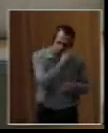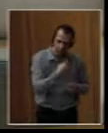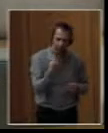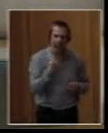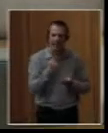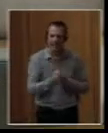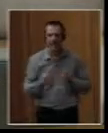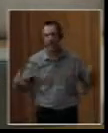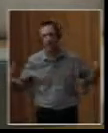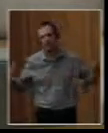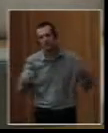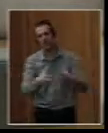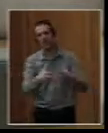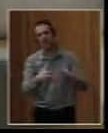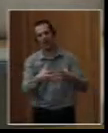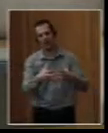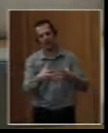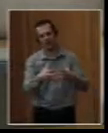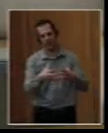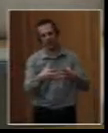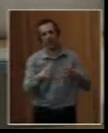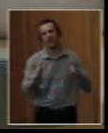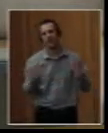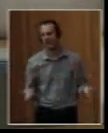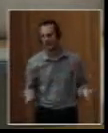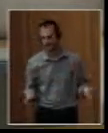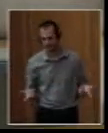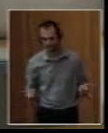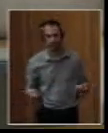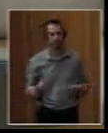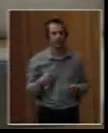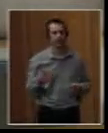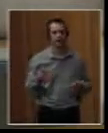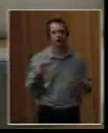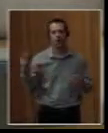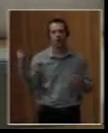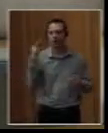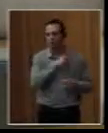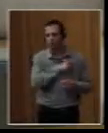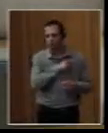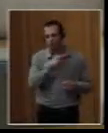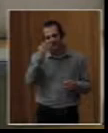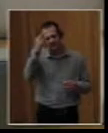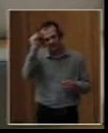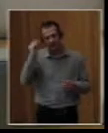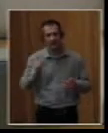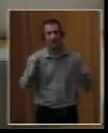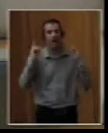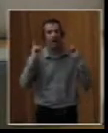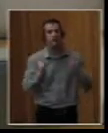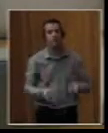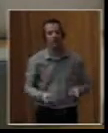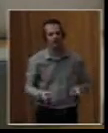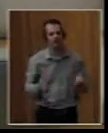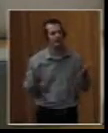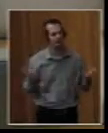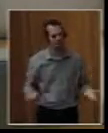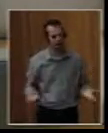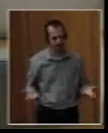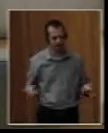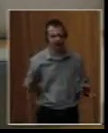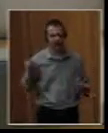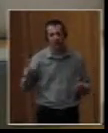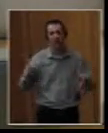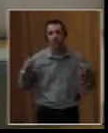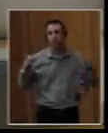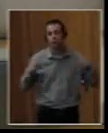συλλογικά. Η απόφαση του Πρωθυπουργού Αλέξη Τσίπρα να αναθέσει τα καθήκοντα